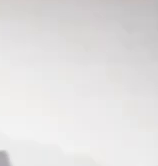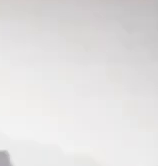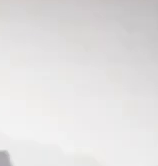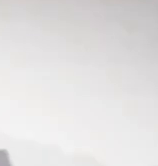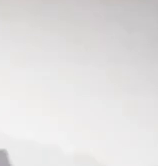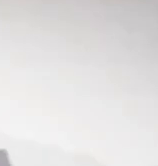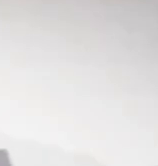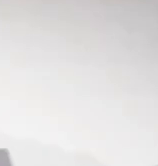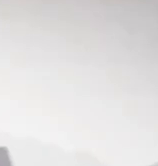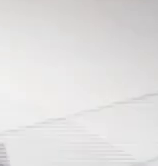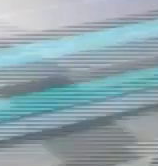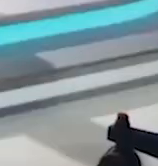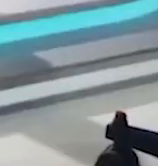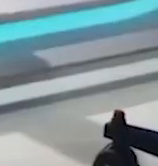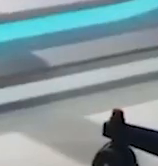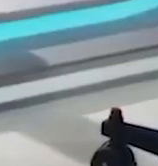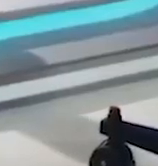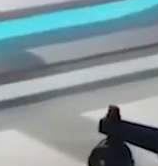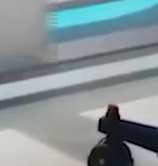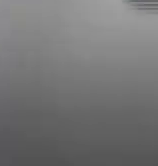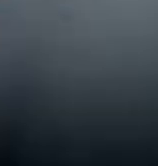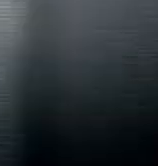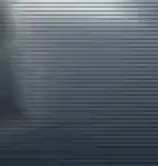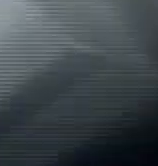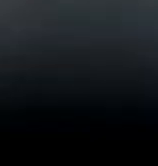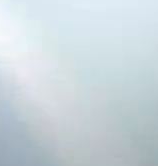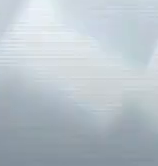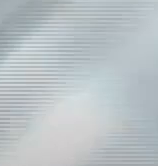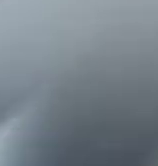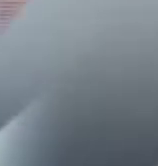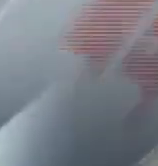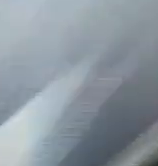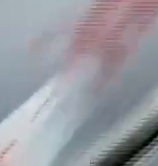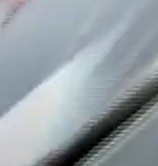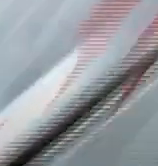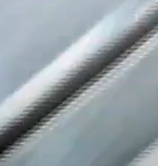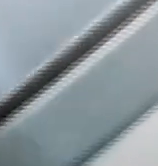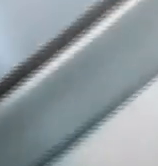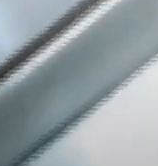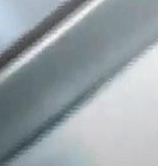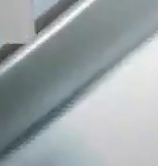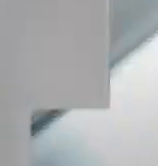live mula sa GMA Network Center. Ito ang 24 Oras.